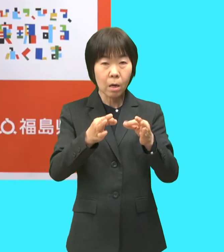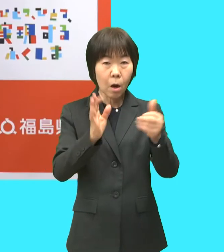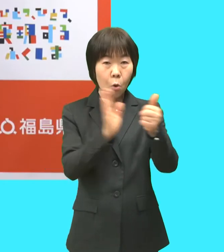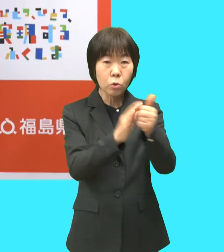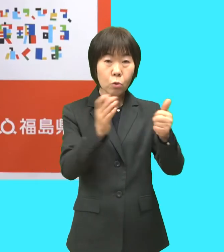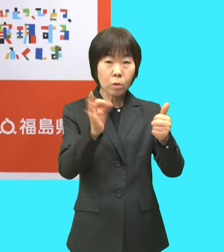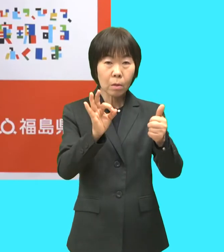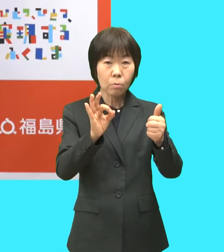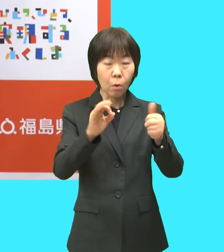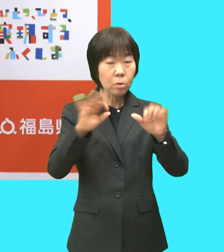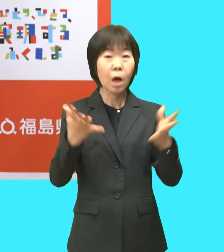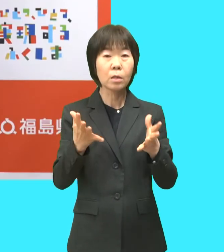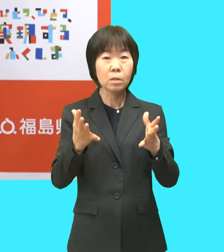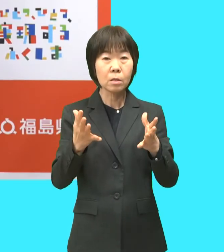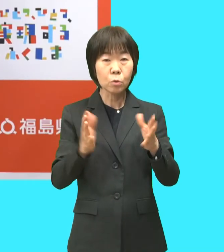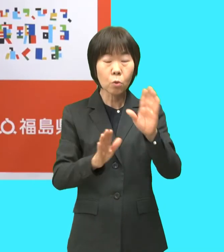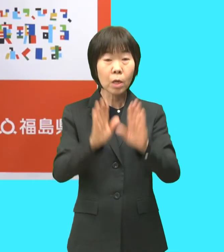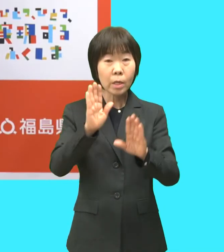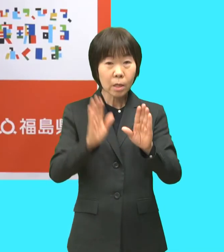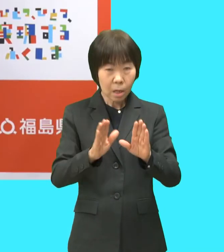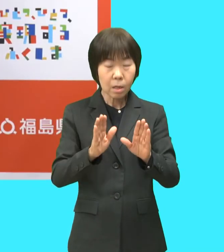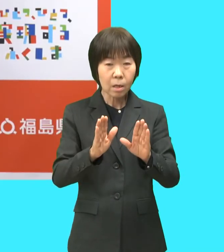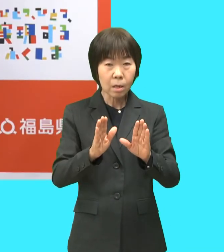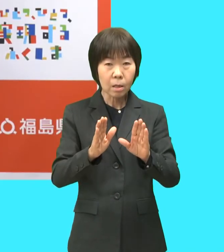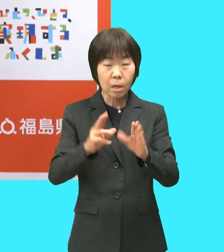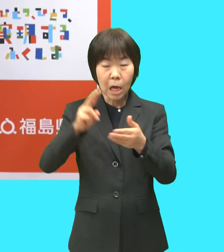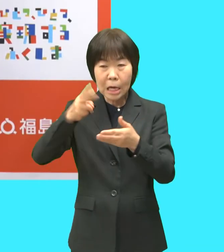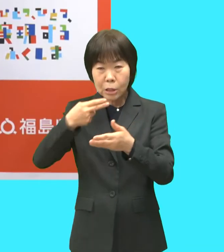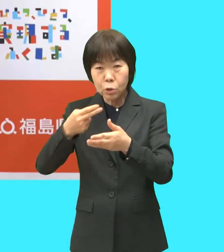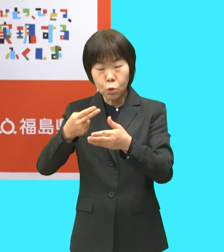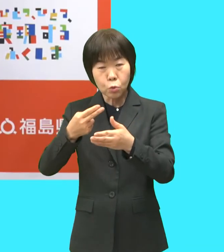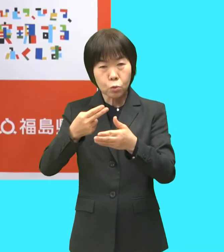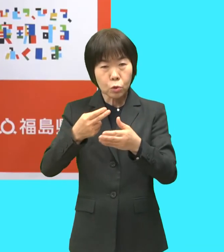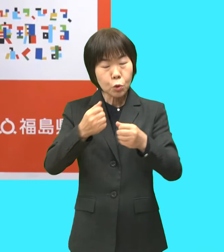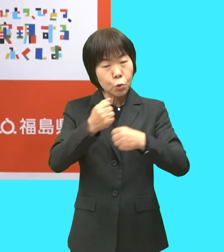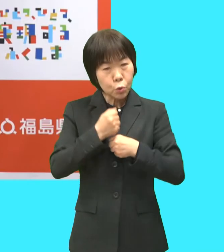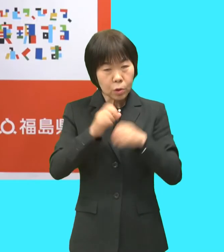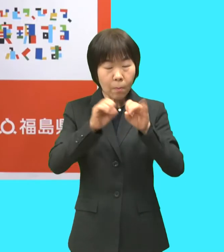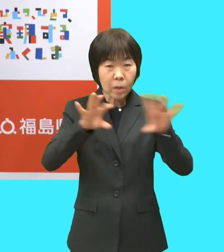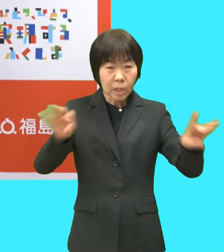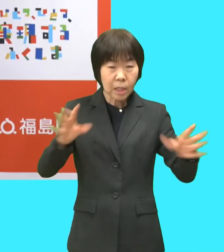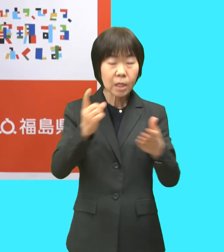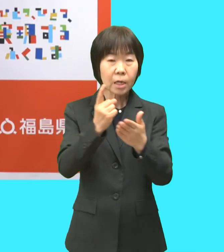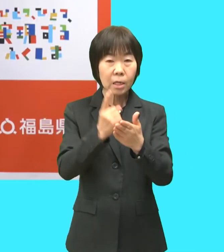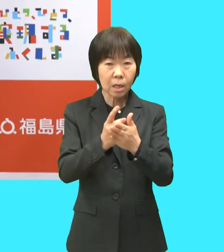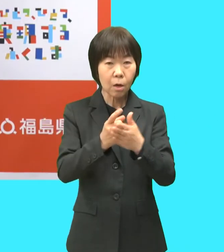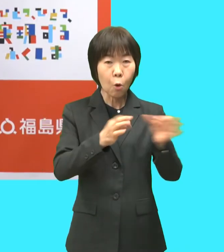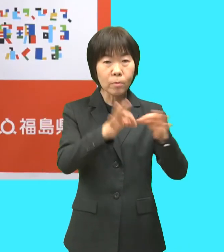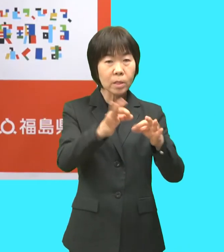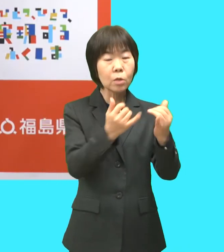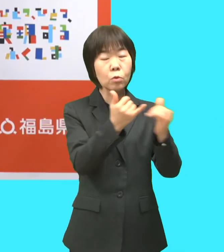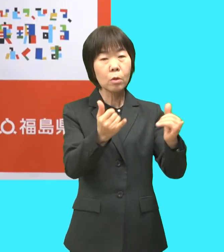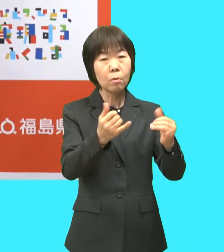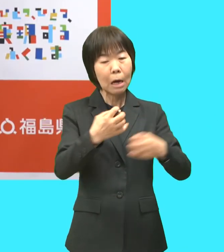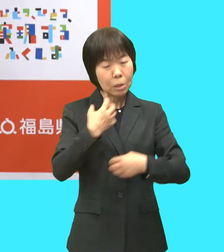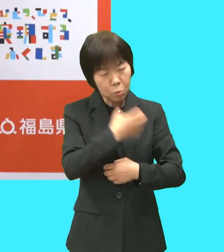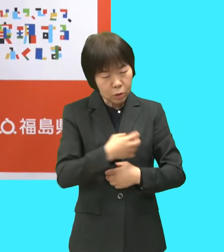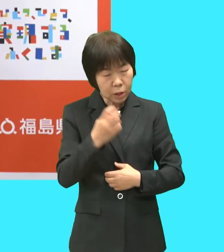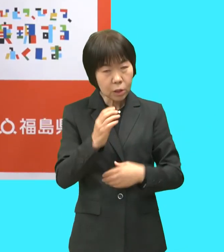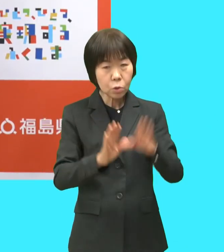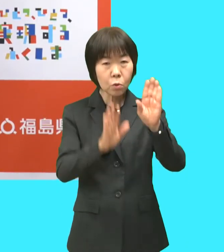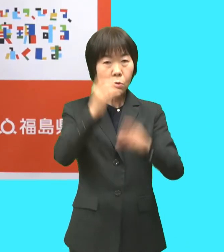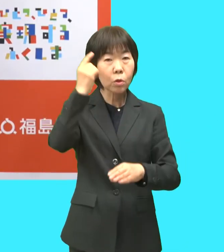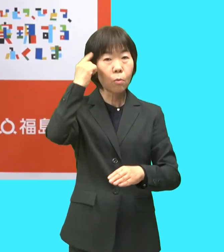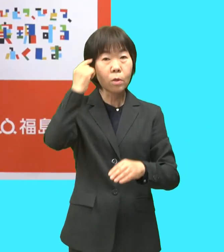状態で、一方的なその飲食気をつけてっていうお願いだけがされている状況で、業界の方は非常に苦しい状況だと思いますけれ